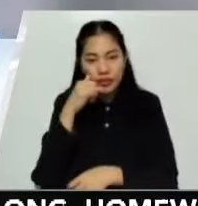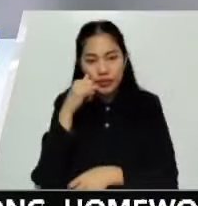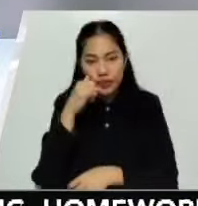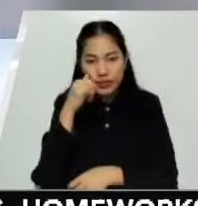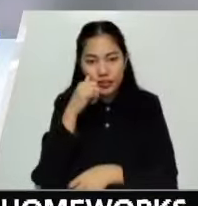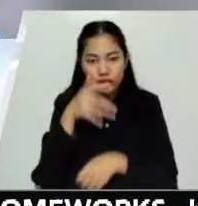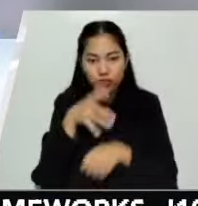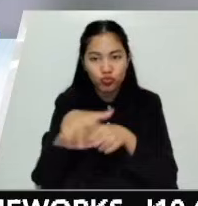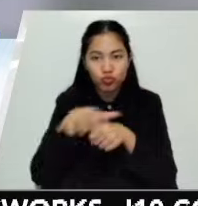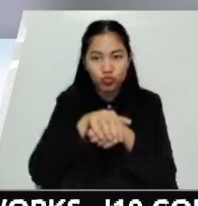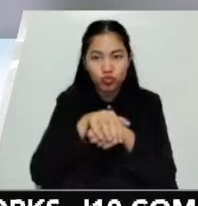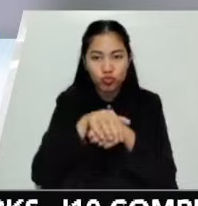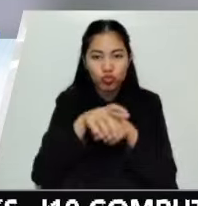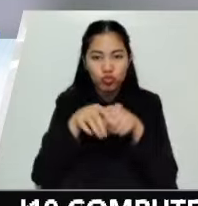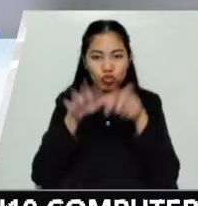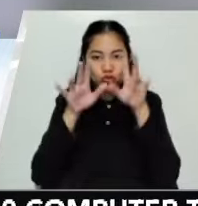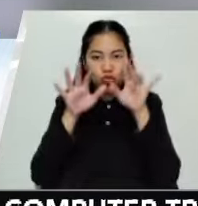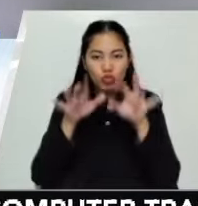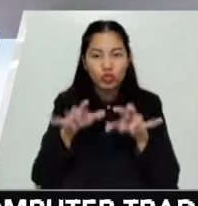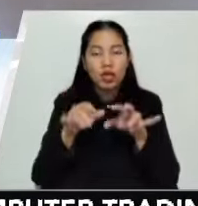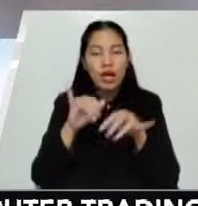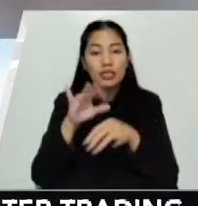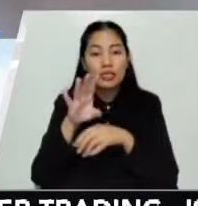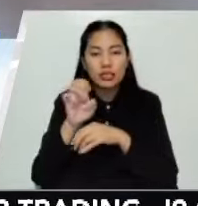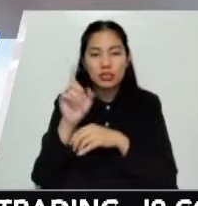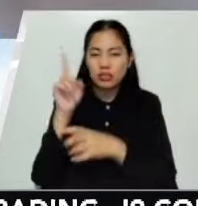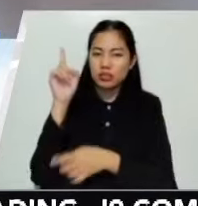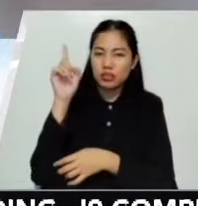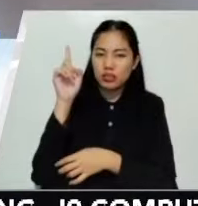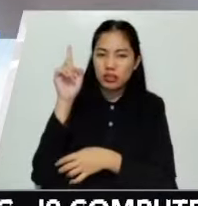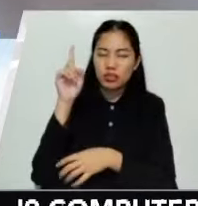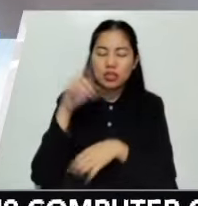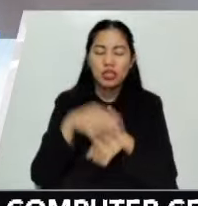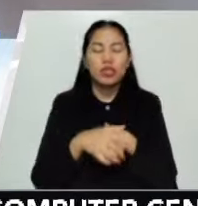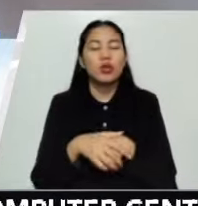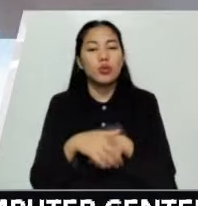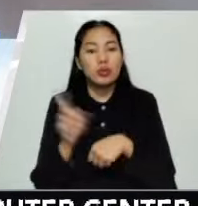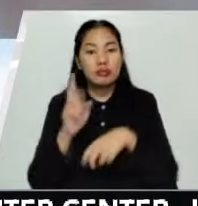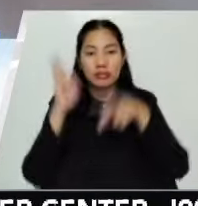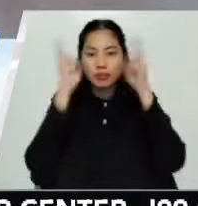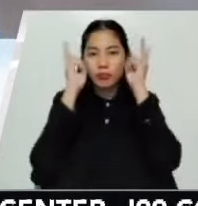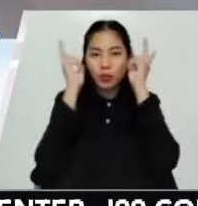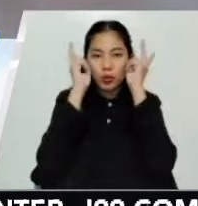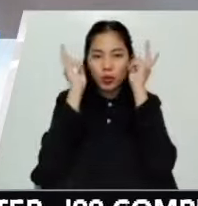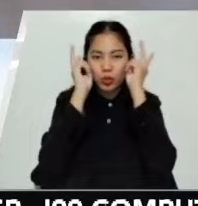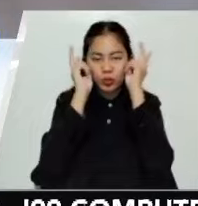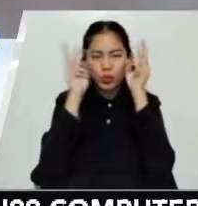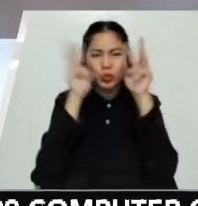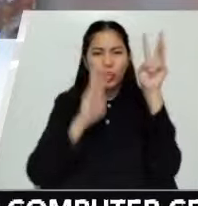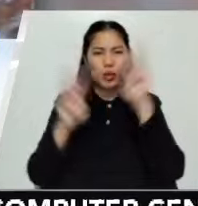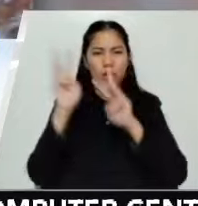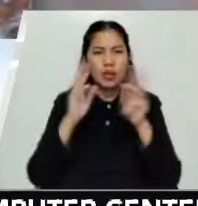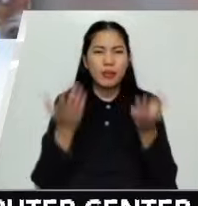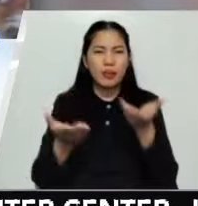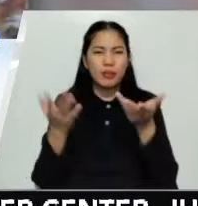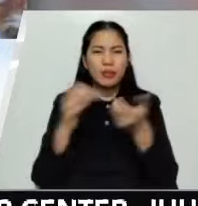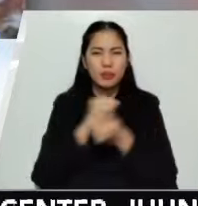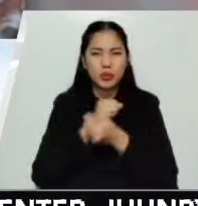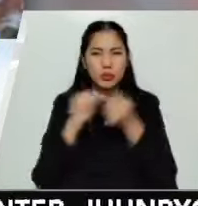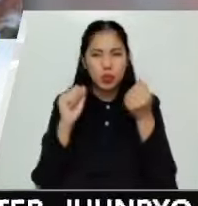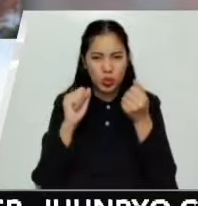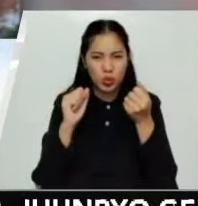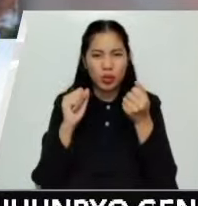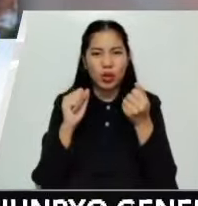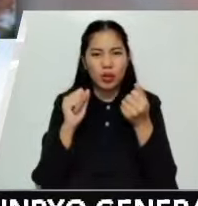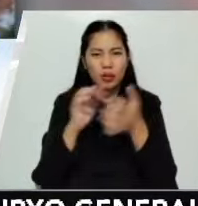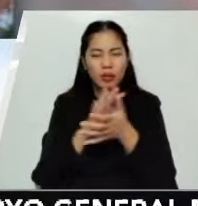ang mga dahon ng repolyo at Chinese cabbage pangamba ng mga magsasaka baka masira ang kanilang mga pananim na hahantong sa kakaunting